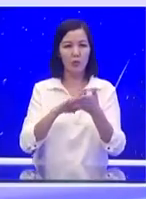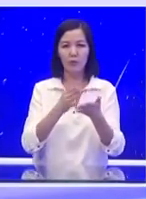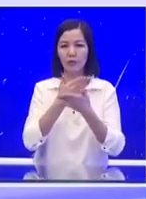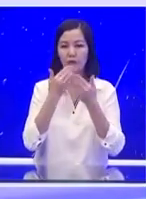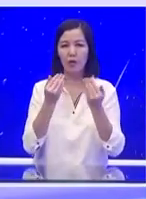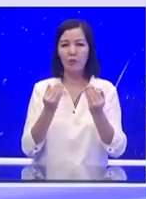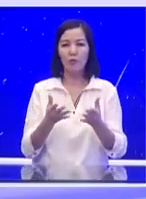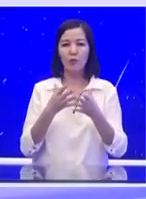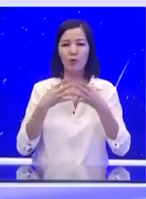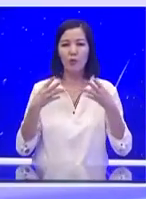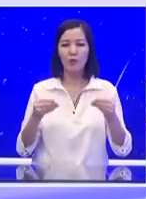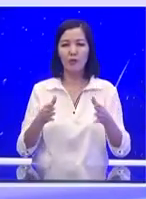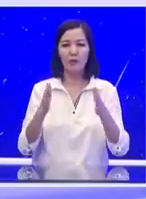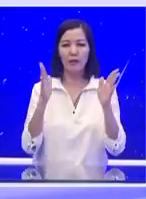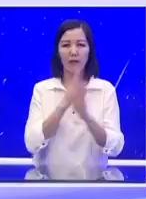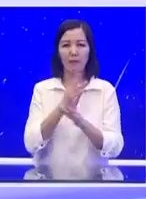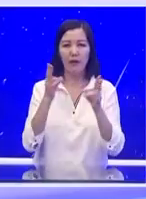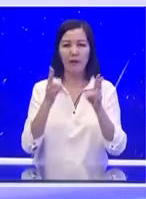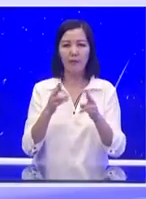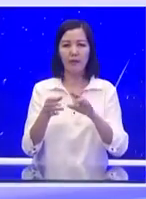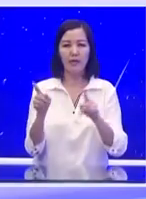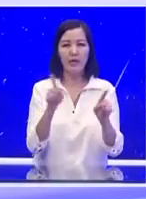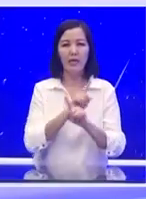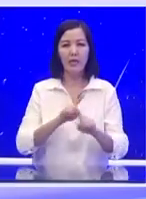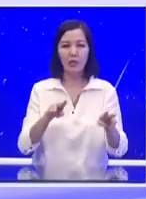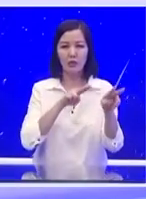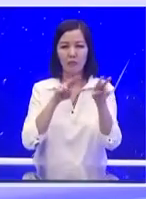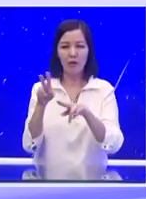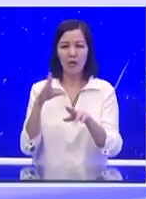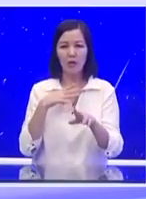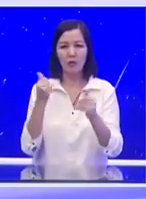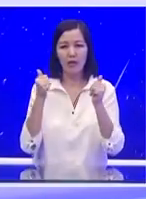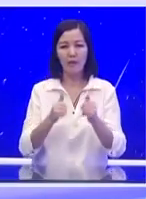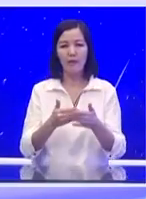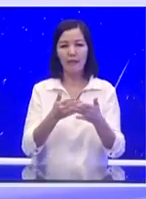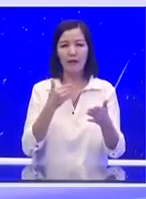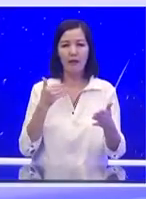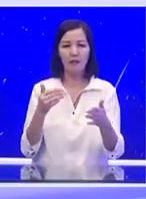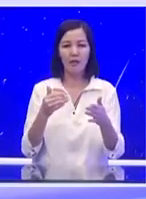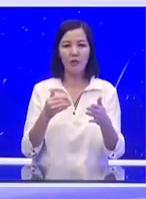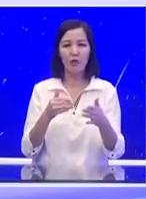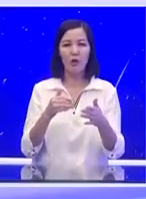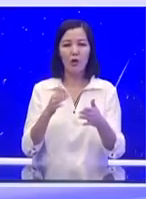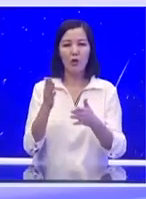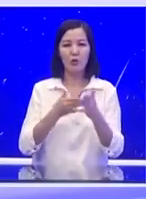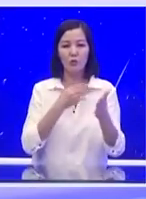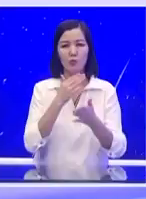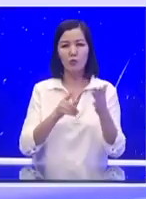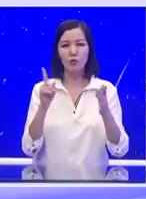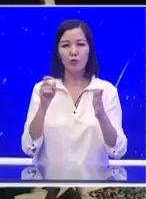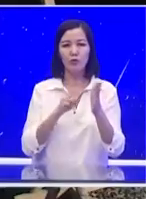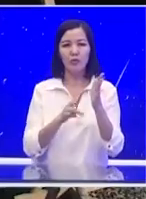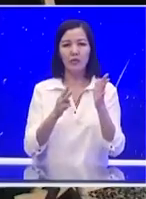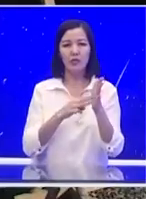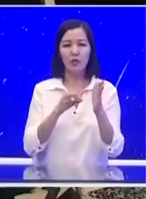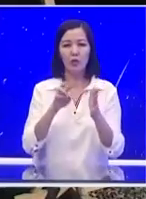Бүгінде көктемгі табиғи апат жағдайды ерекше бақылауда. Тіпті апаттың алдын алу мен салдарын жою үшін